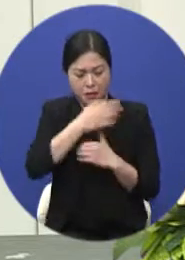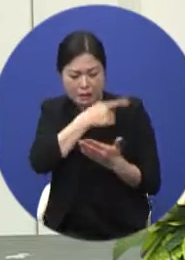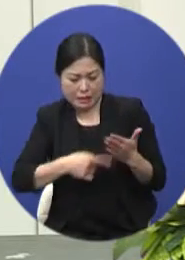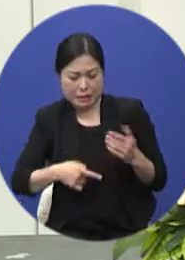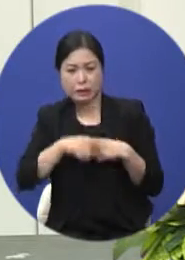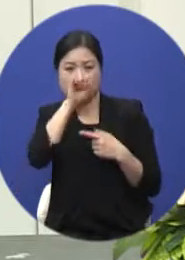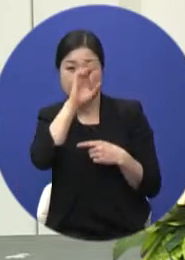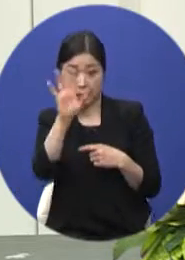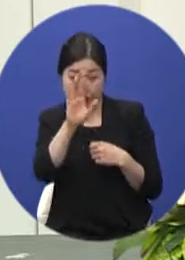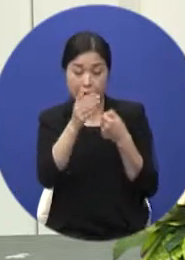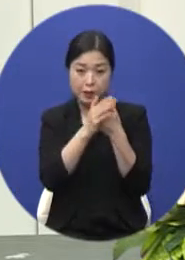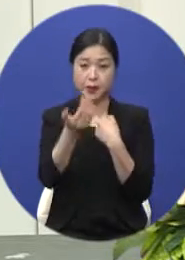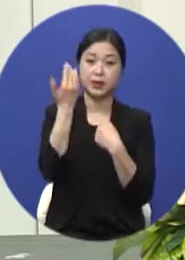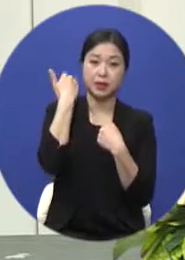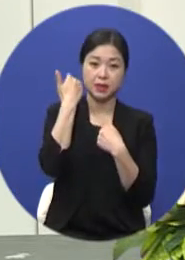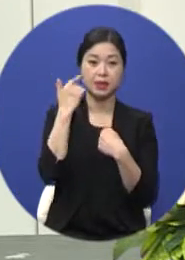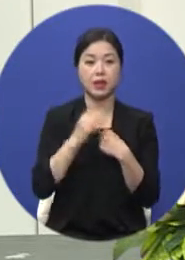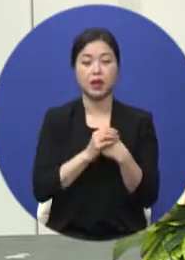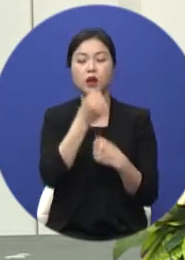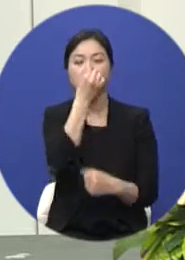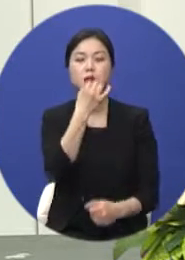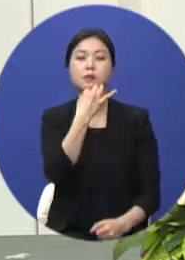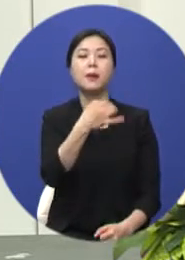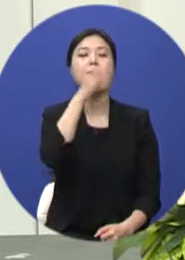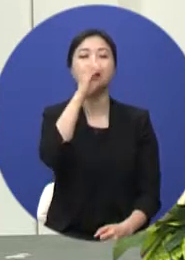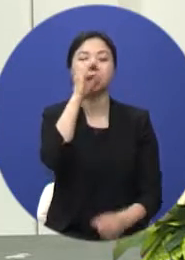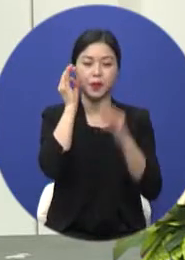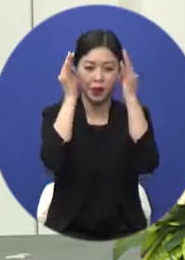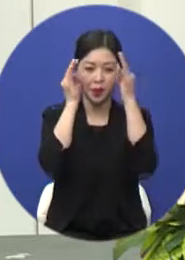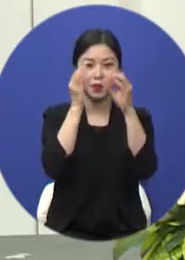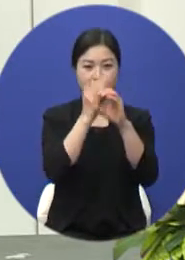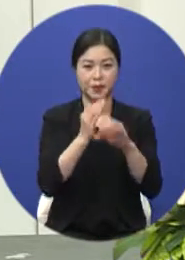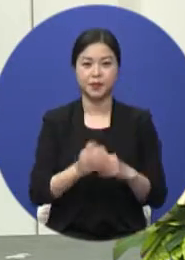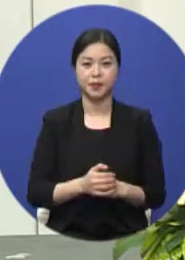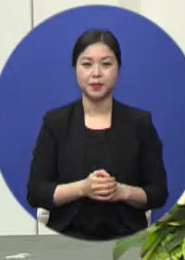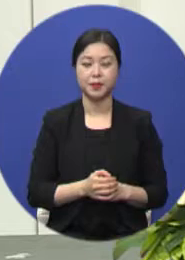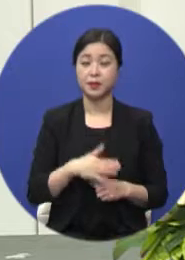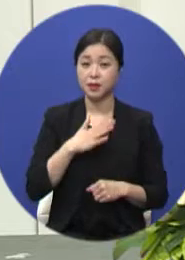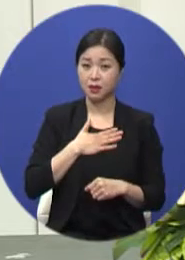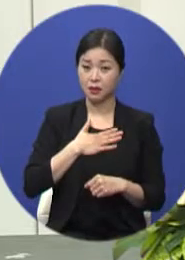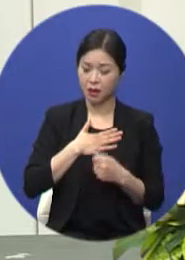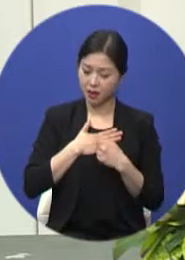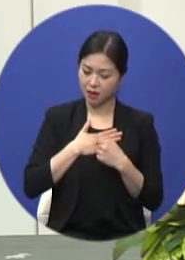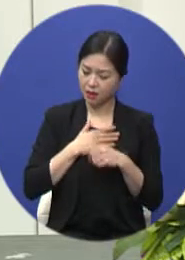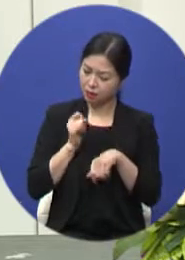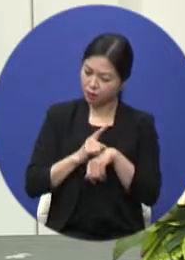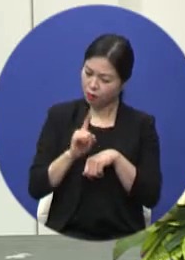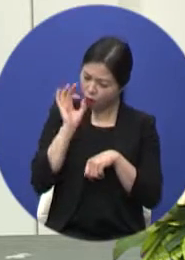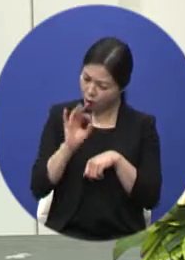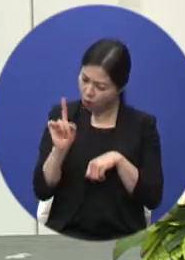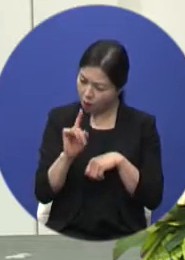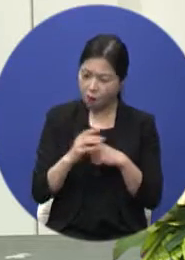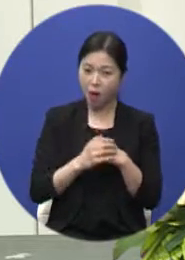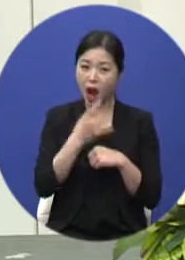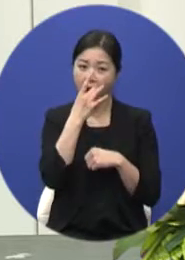게 있어서 요즘에는 이제 그냥 소주만 마실라 하는데 저는 체질상 막걸리가 맞아요. 막걸리 먹는